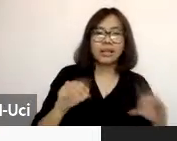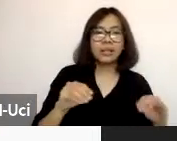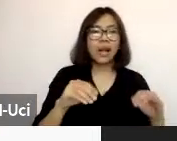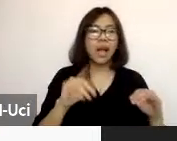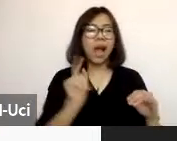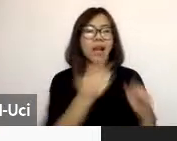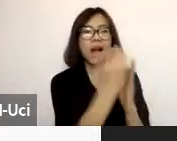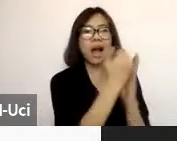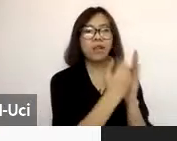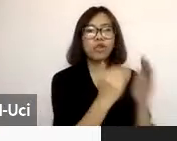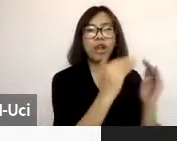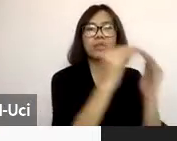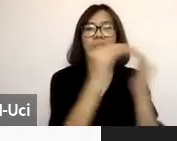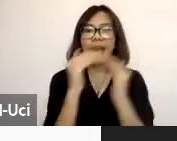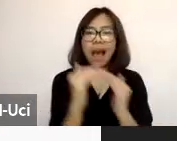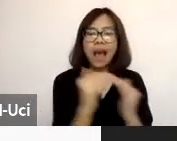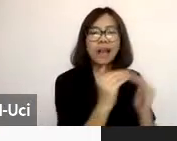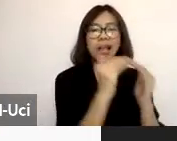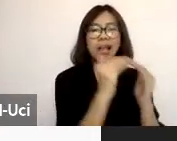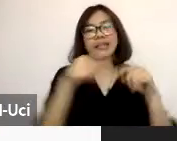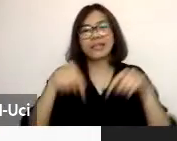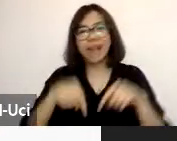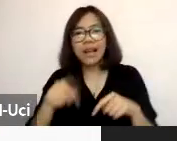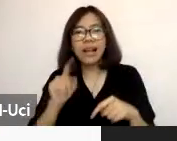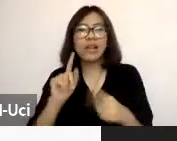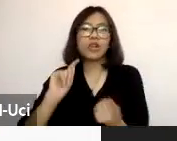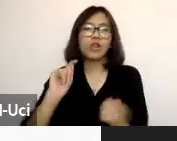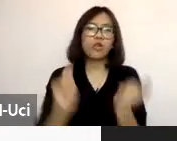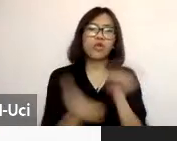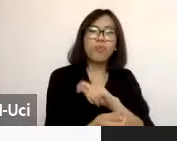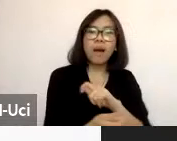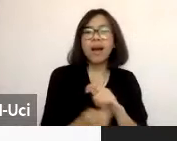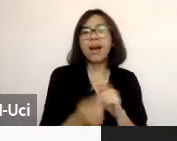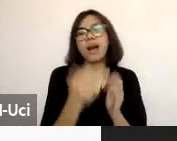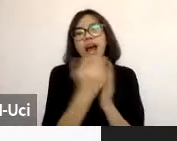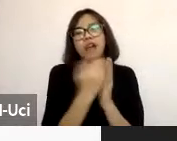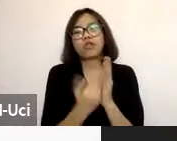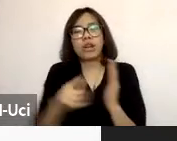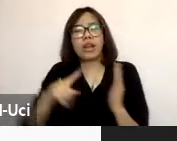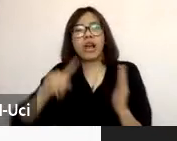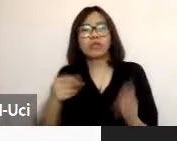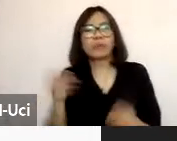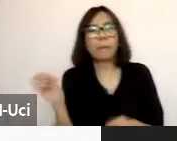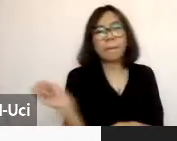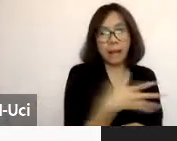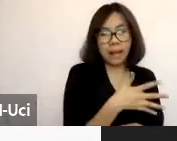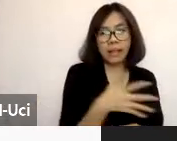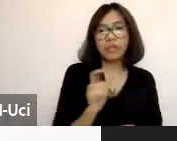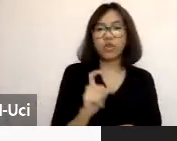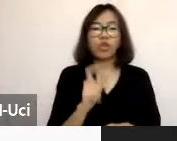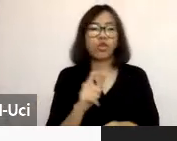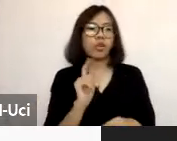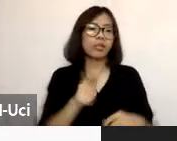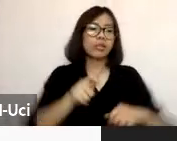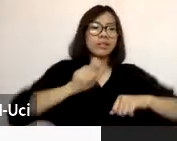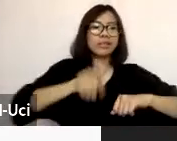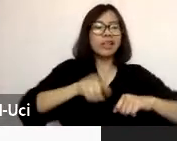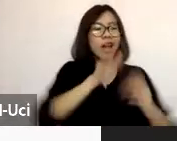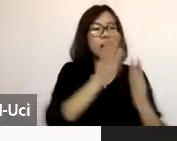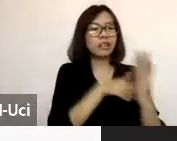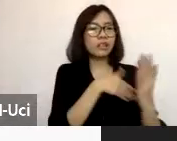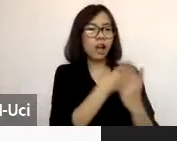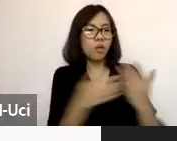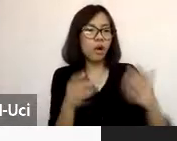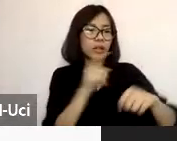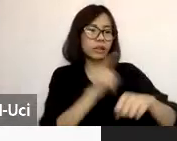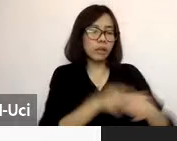menjadi bekerja dengan standar yang tepat Jadi kalau sekarang secara konvensional jadwal sidang 09.00 bisa